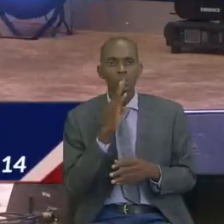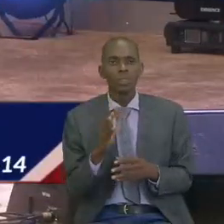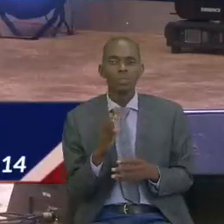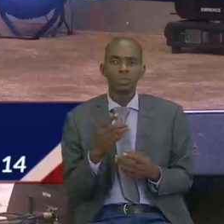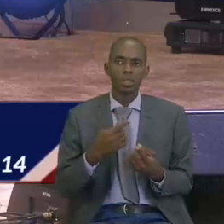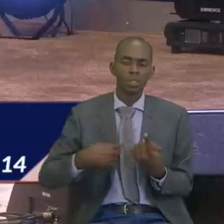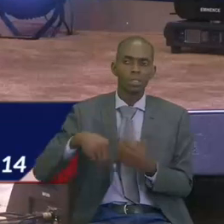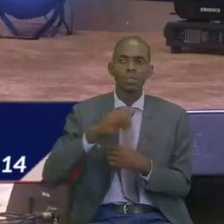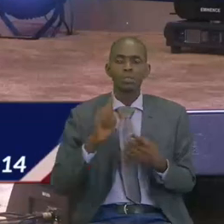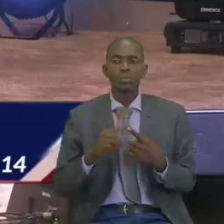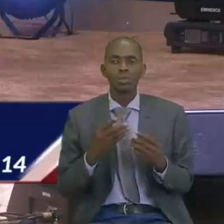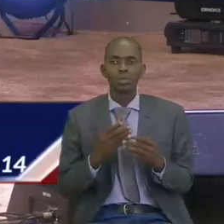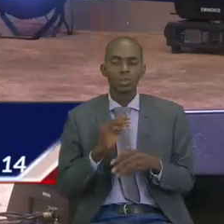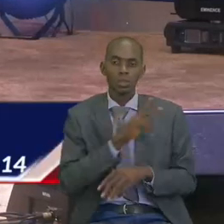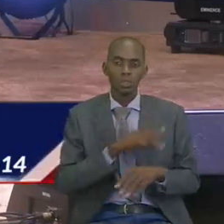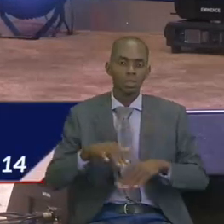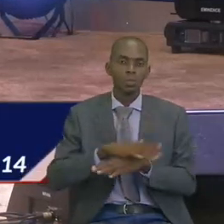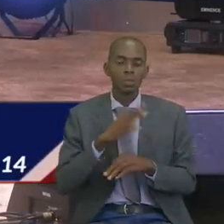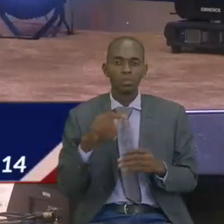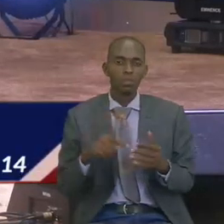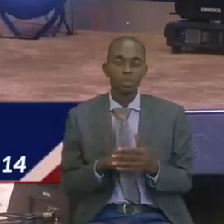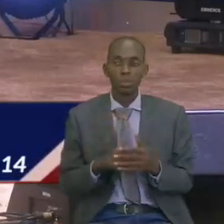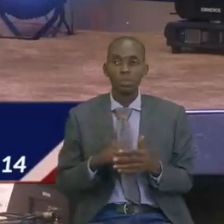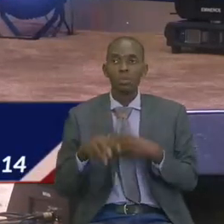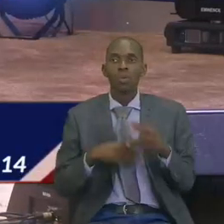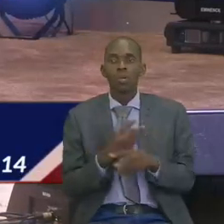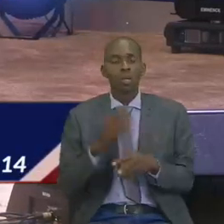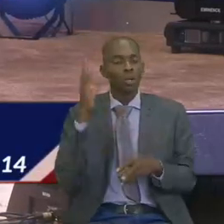venue sans le secours d'aucune main, et a frappé